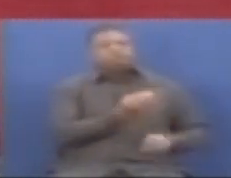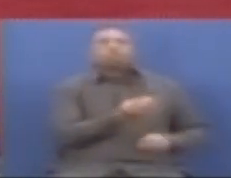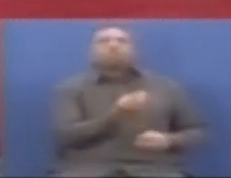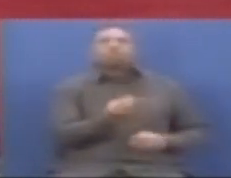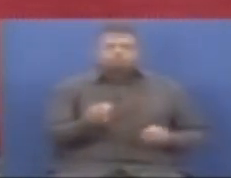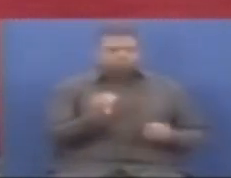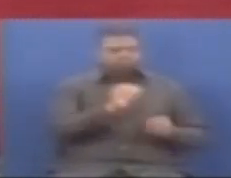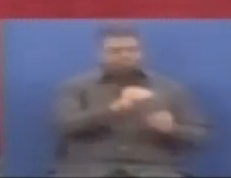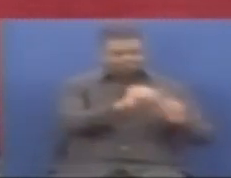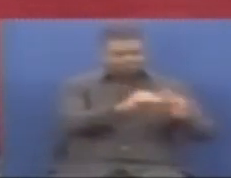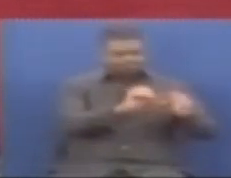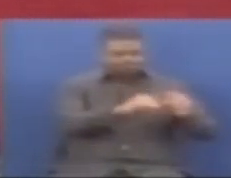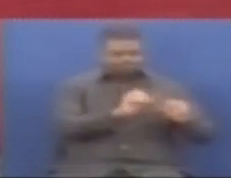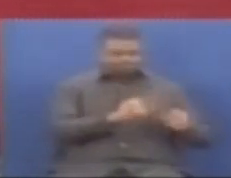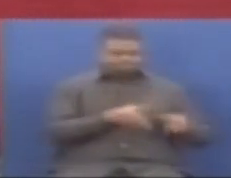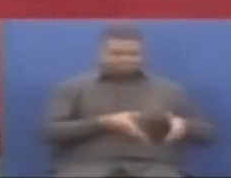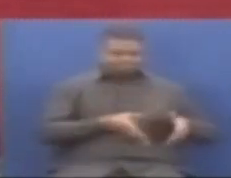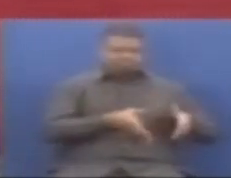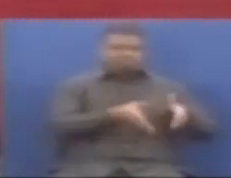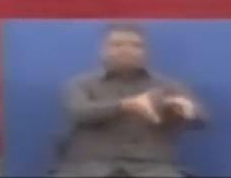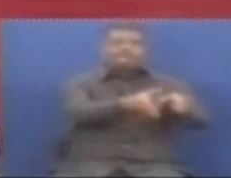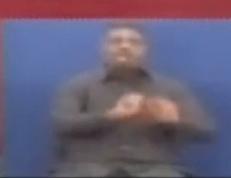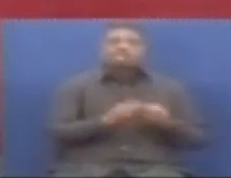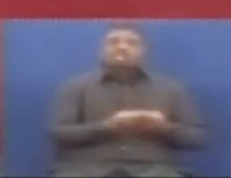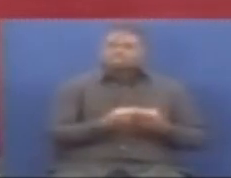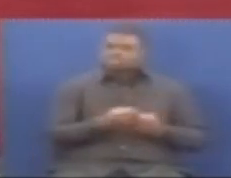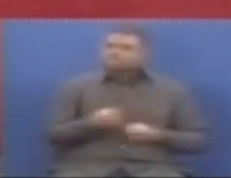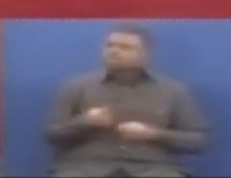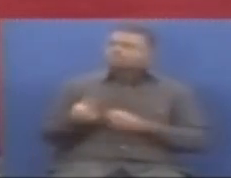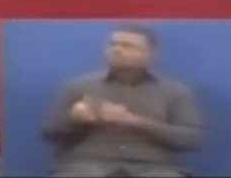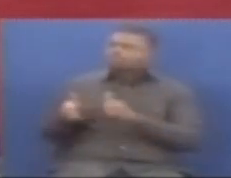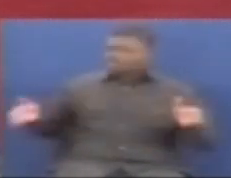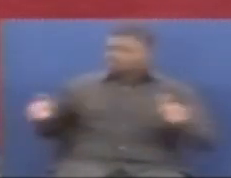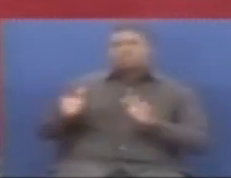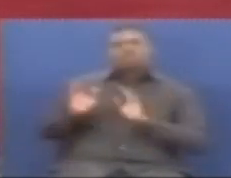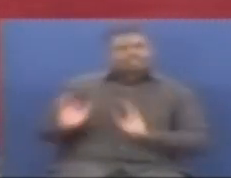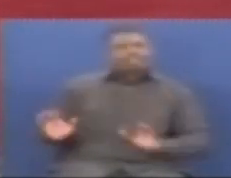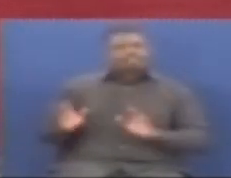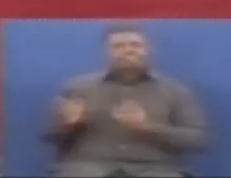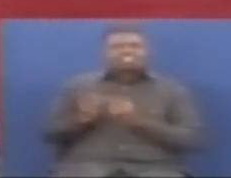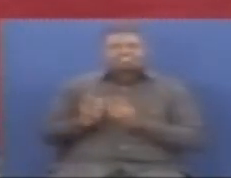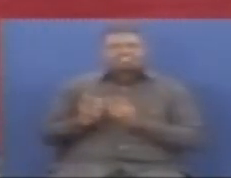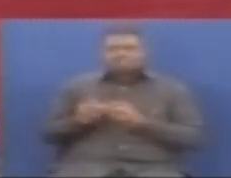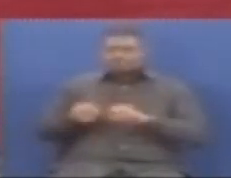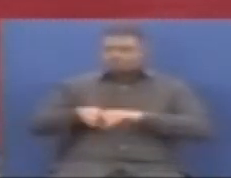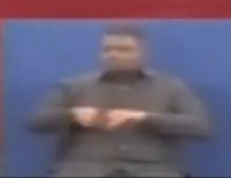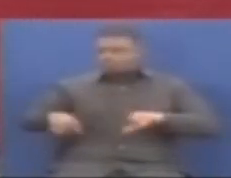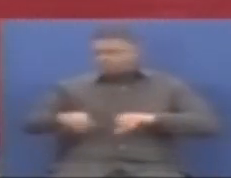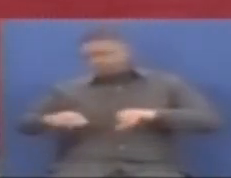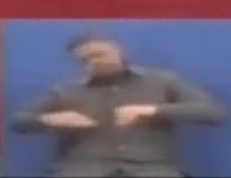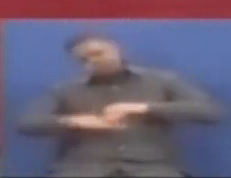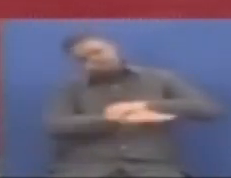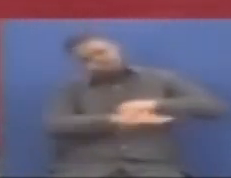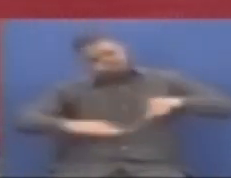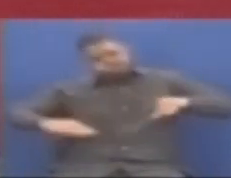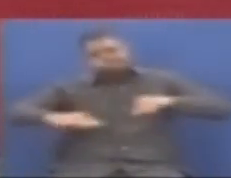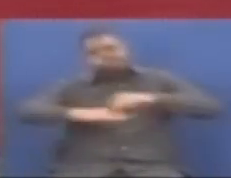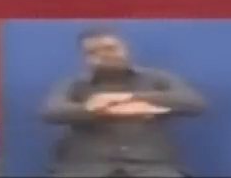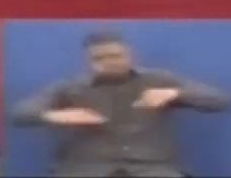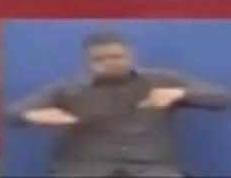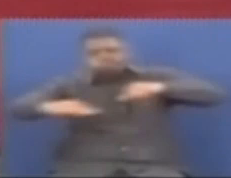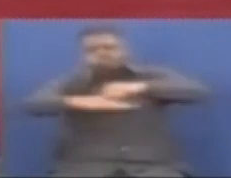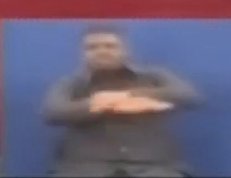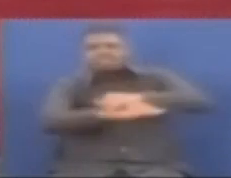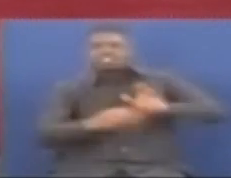lakini labda nipende tu kumhakikishia mheshimiwa mbunge kwamba kuna sehemu ya kilomita 18 ilikuwa ina shida mpaka